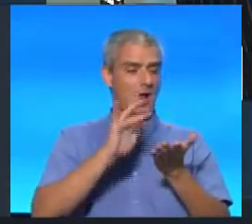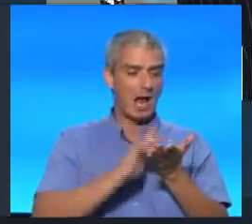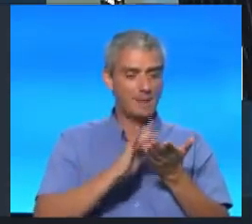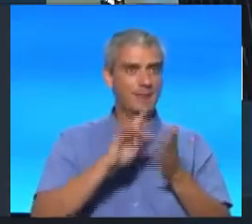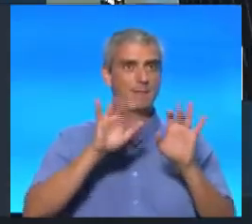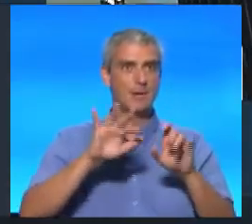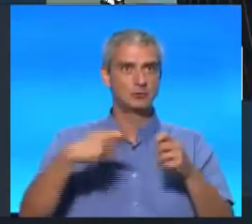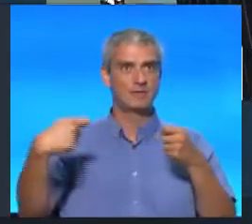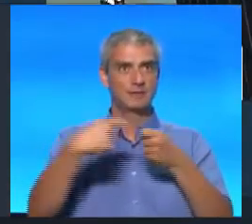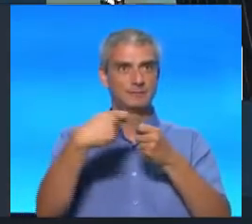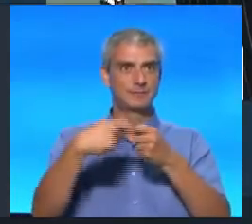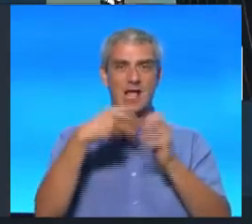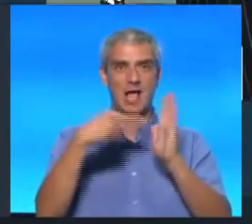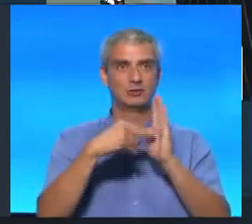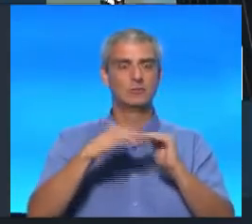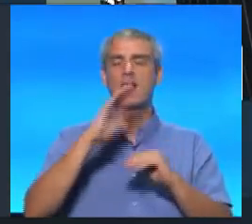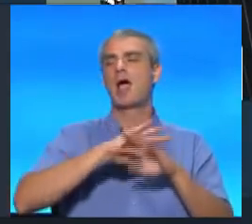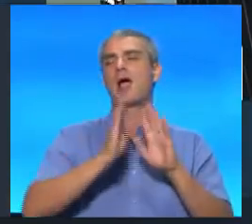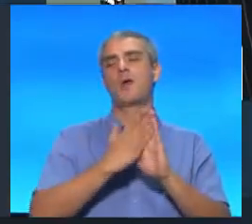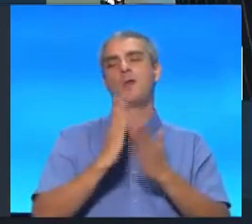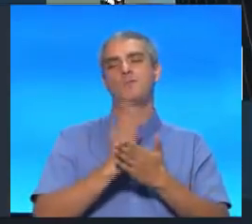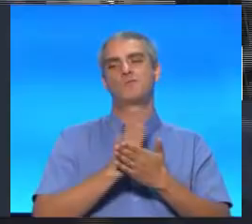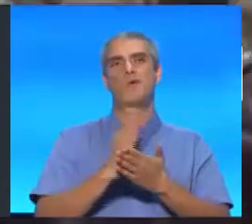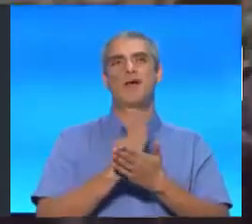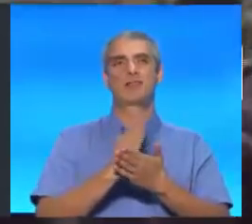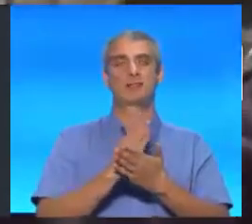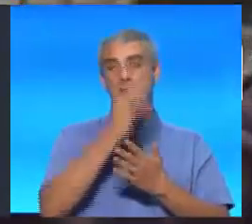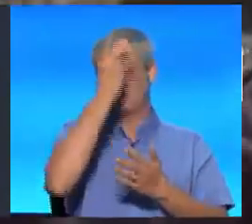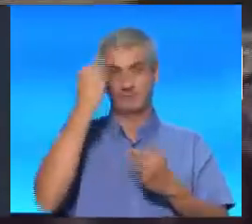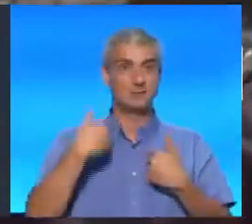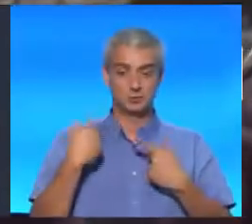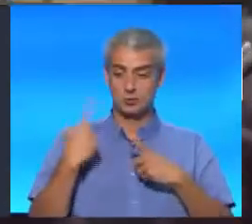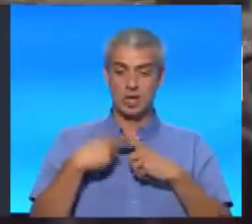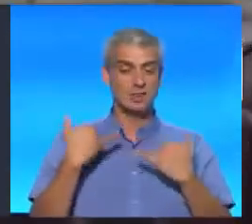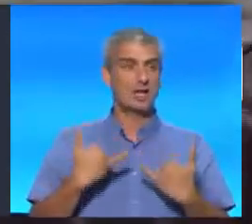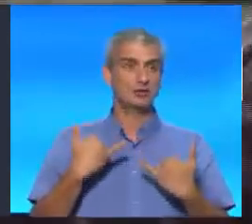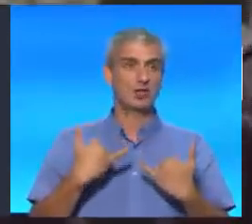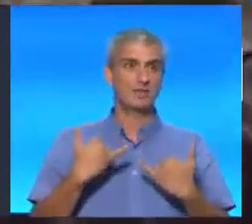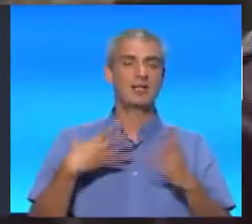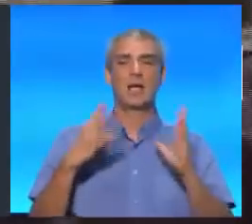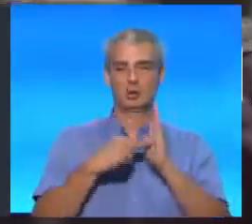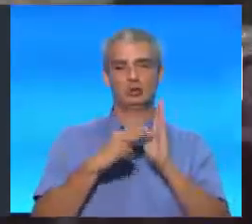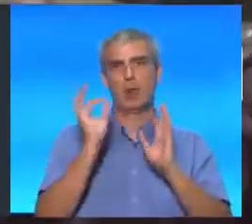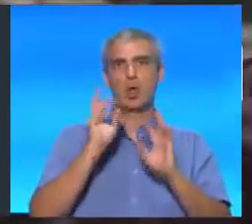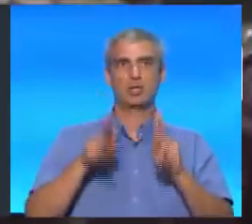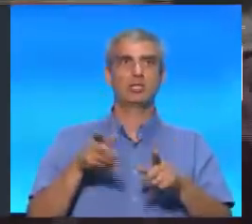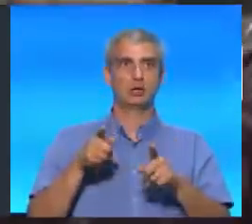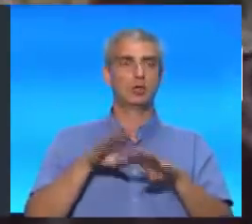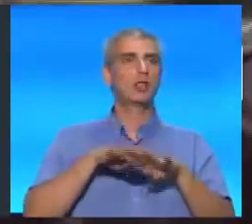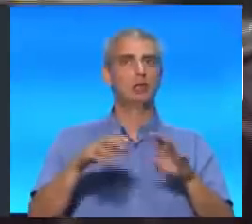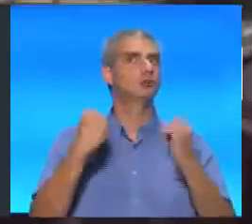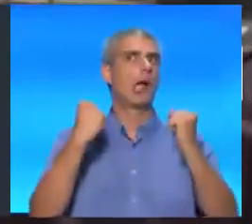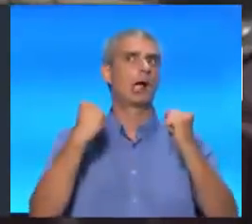המחשבים הניידים? הכל טעון, הכל מוכן. למזלנו עד עכשיו אנחנו עם חשמל. התשתית די חזקה